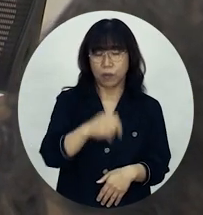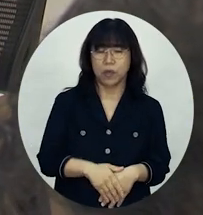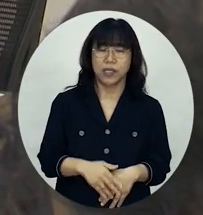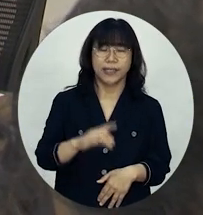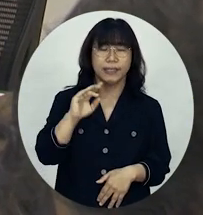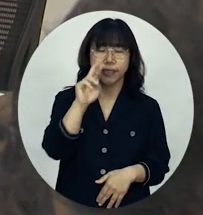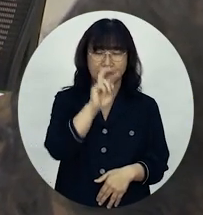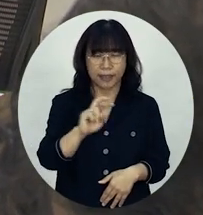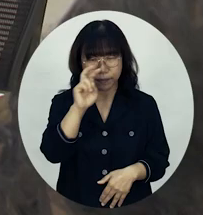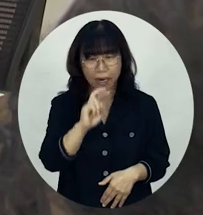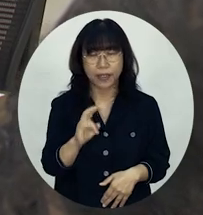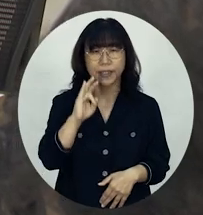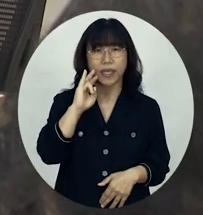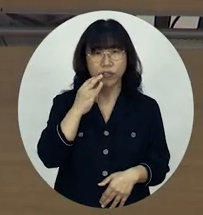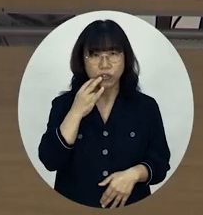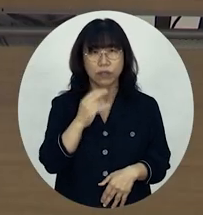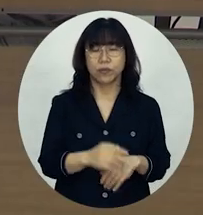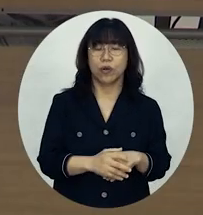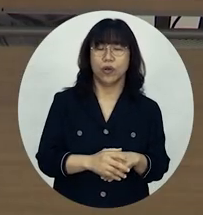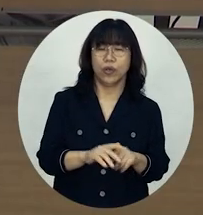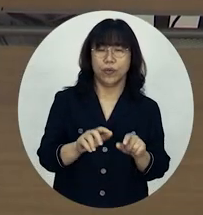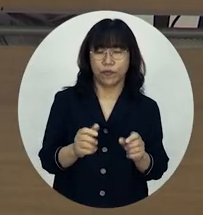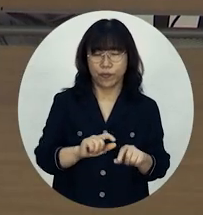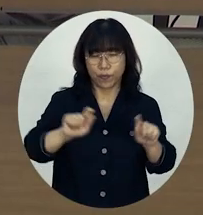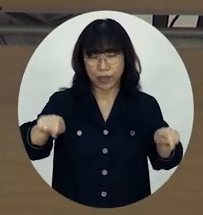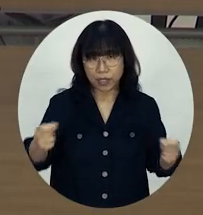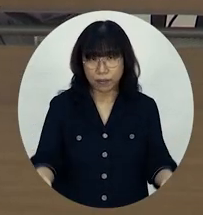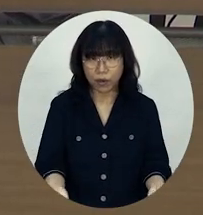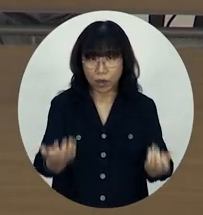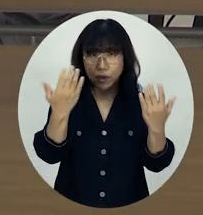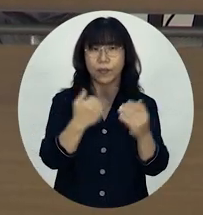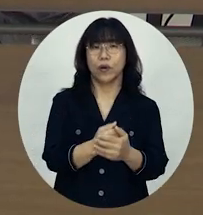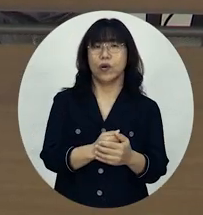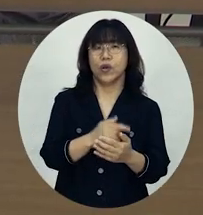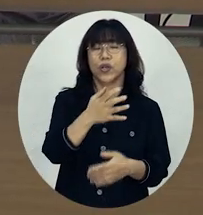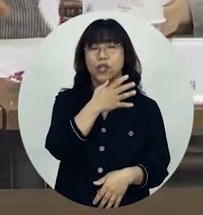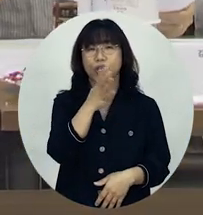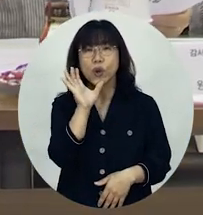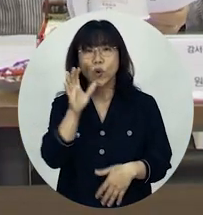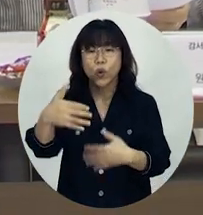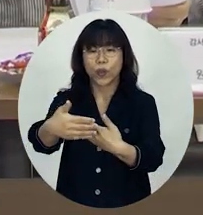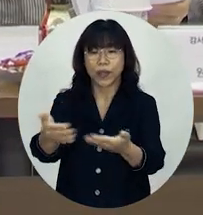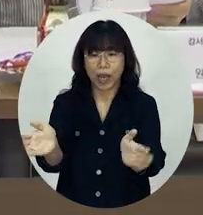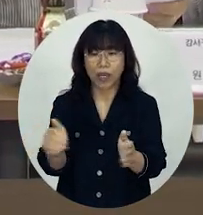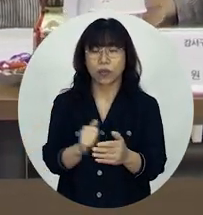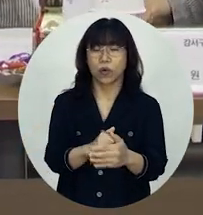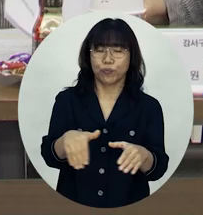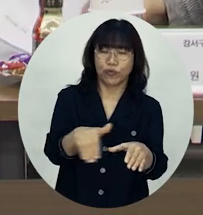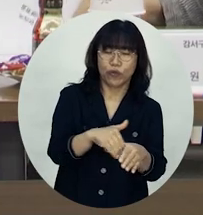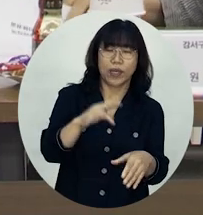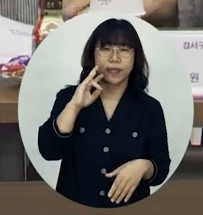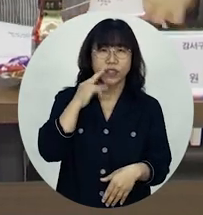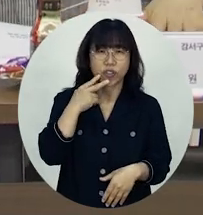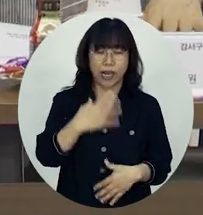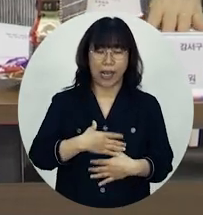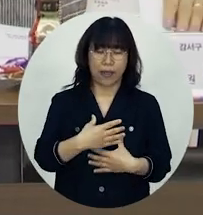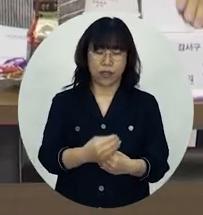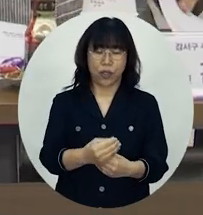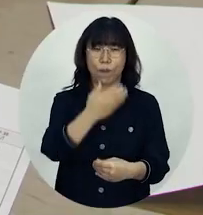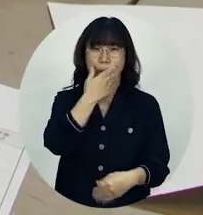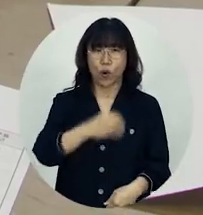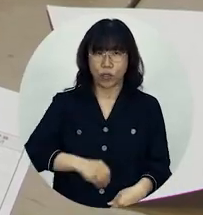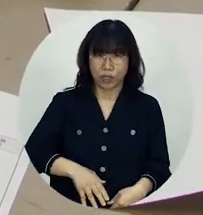선정된 사업은 음악예술 페스티벌 경로당 시키 살균건조기 지원 어린이 공원 정비 등 문화예술